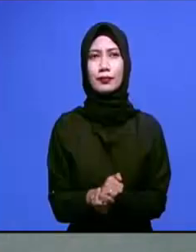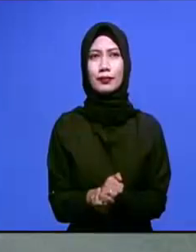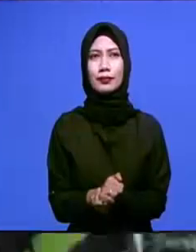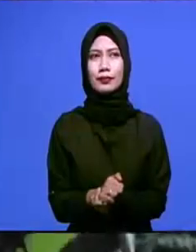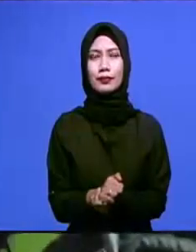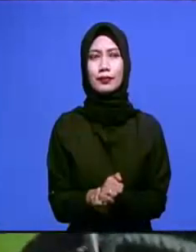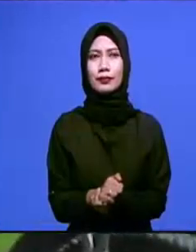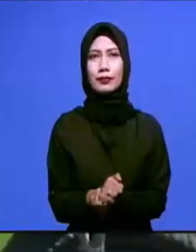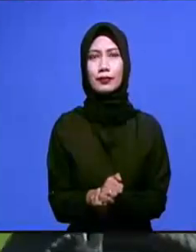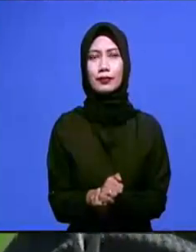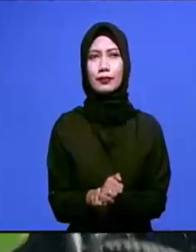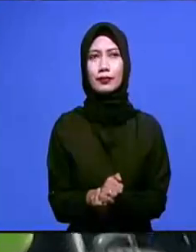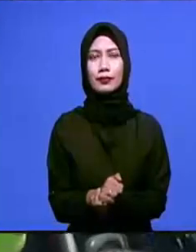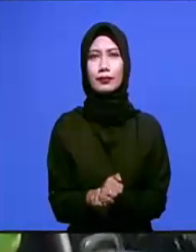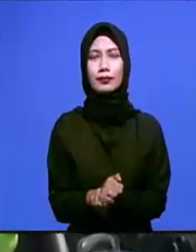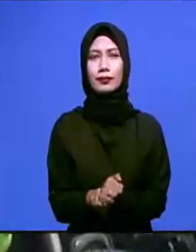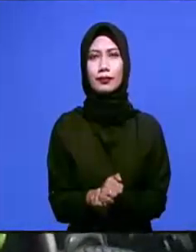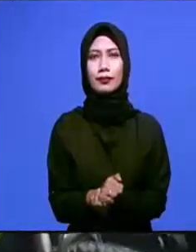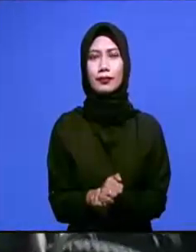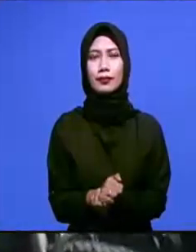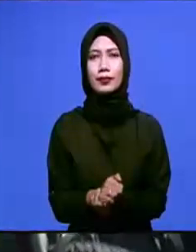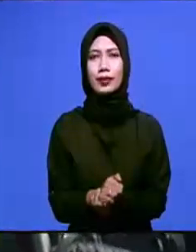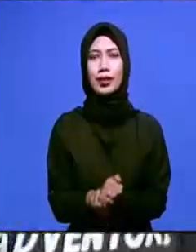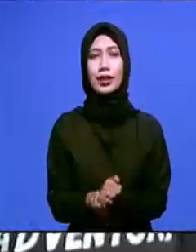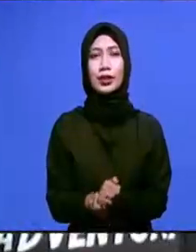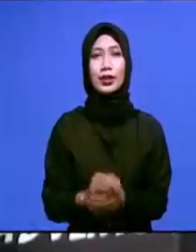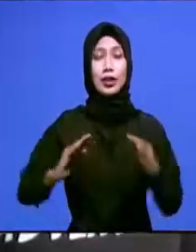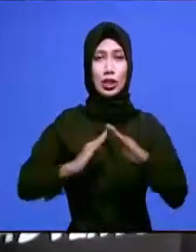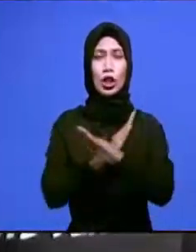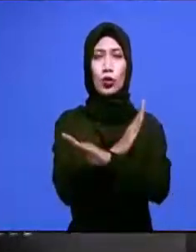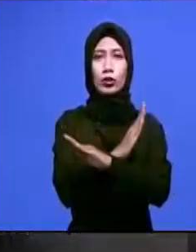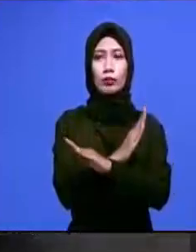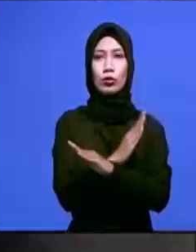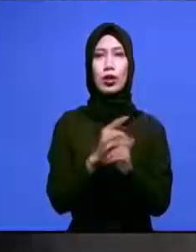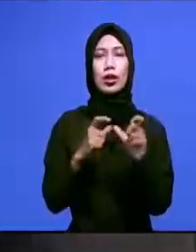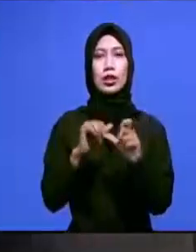Di titik lampu merah Jalan Raya Poros Utama, Kota Situbondo, Jawa Timur, seluruh pengguna